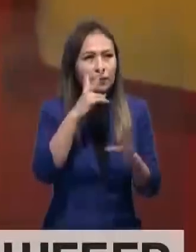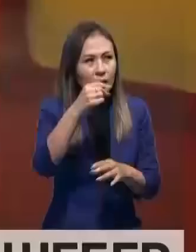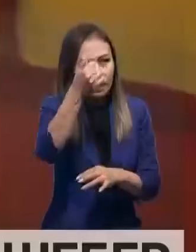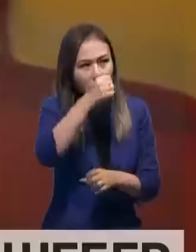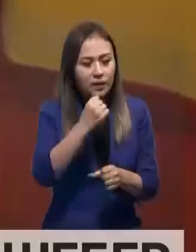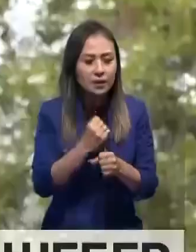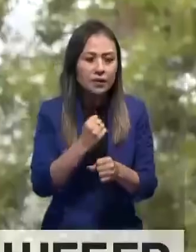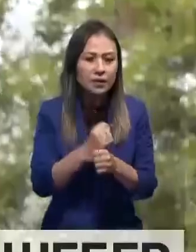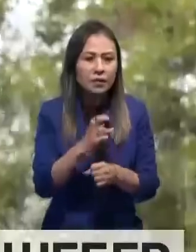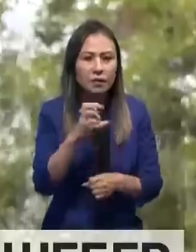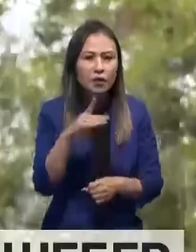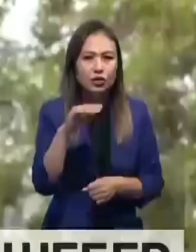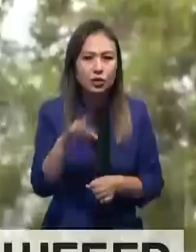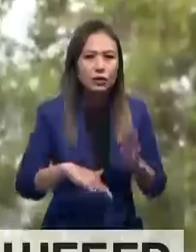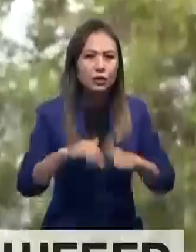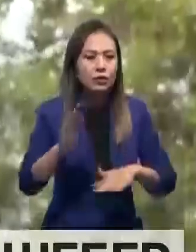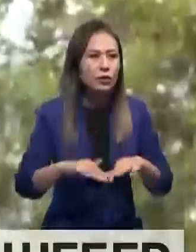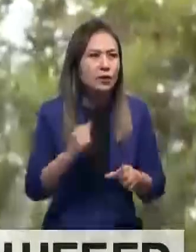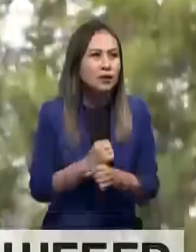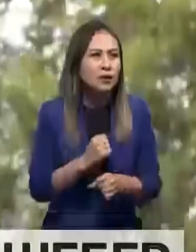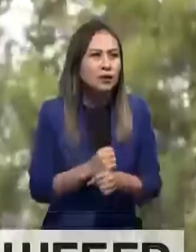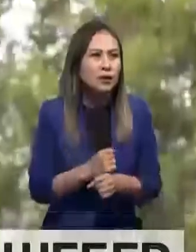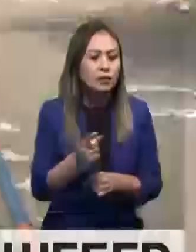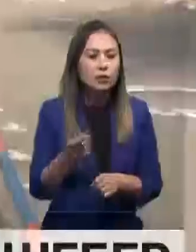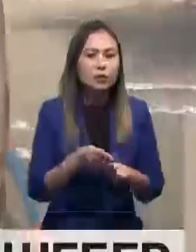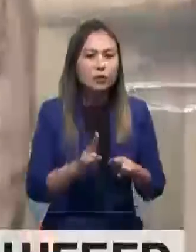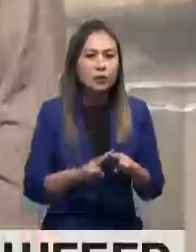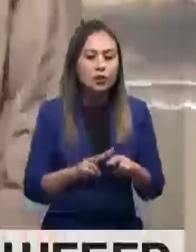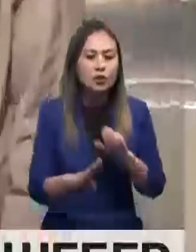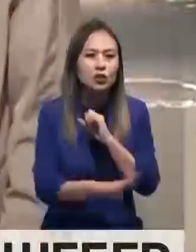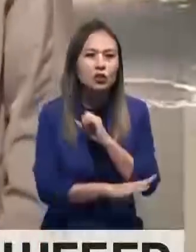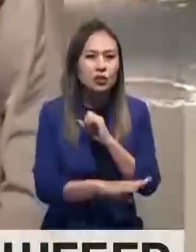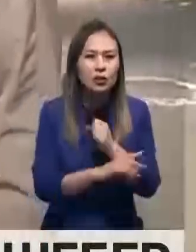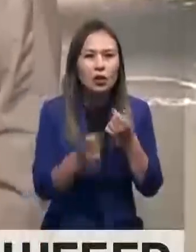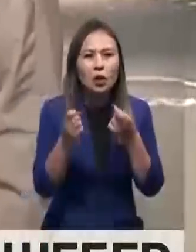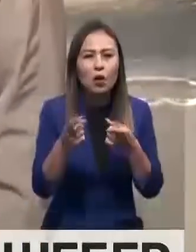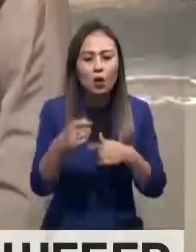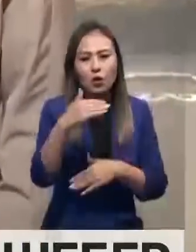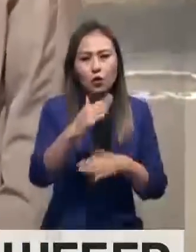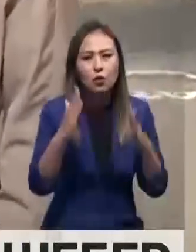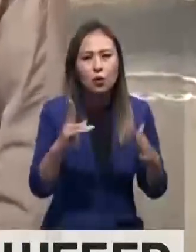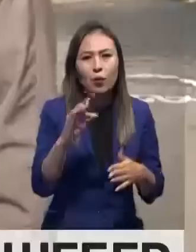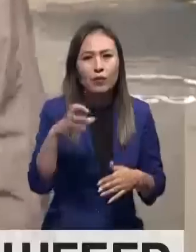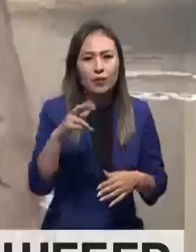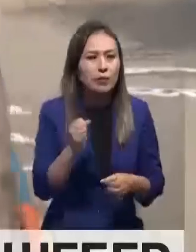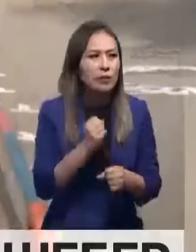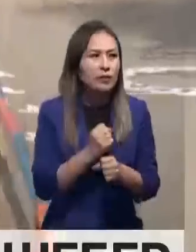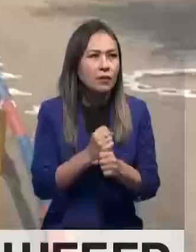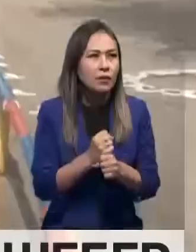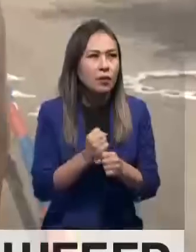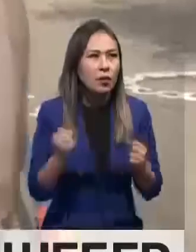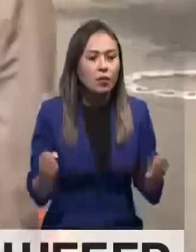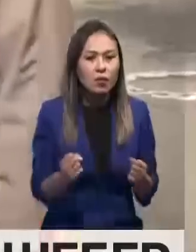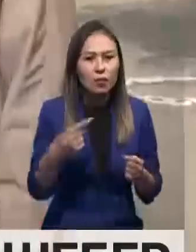мүсіндердің бәрін Бақытжан Әділов істеген. Бұл темірлер, тастаған ағаштар бар, доскалар бар. Үшемнің астында қаладың,